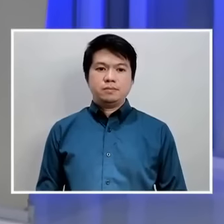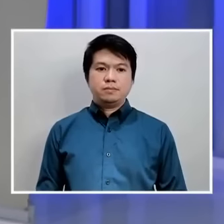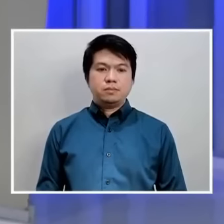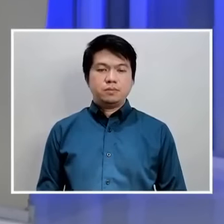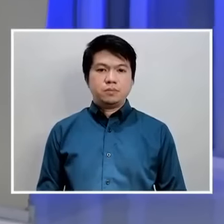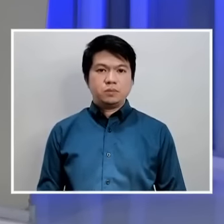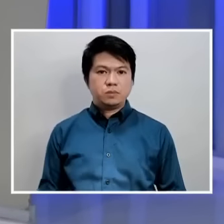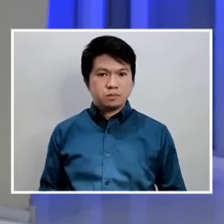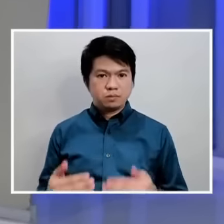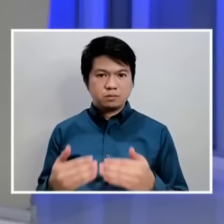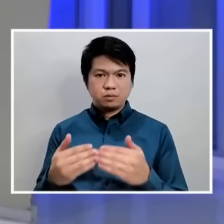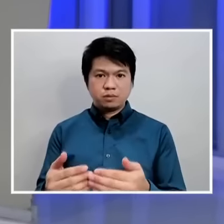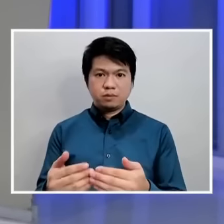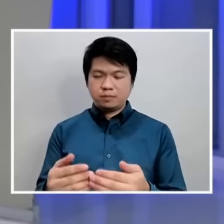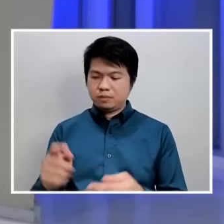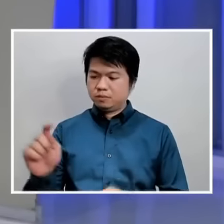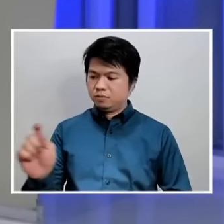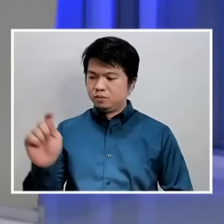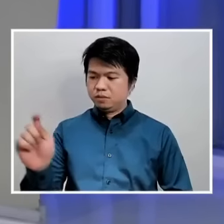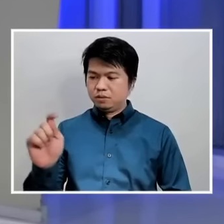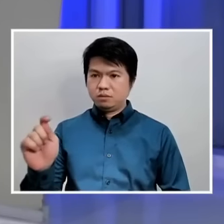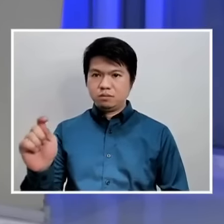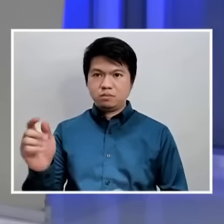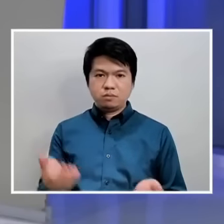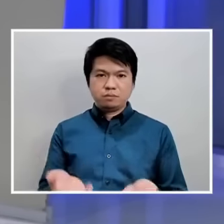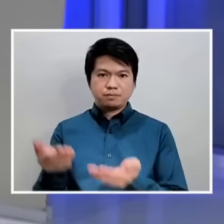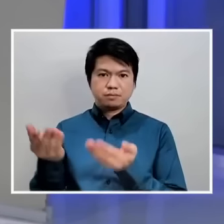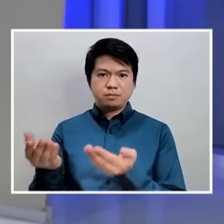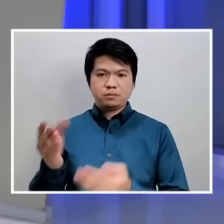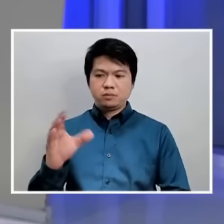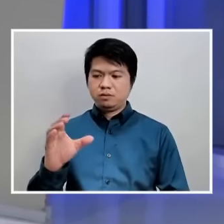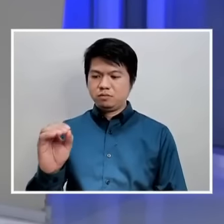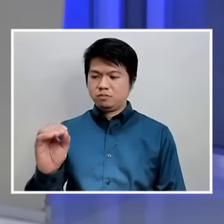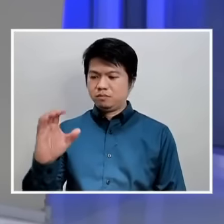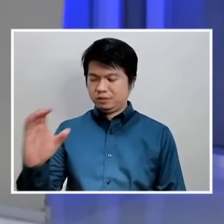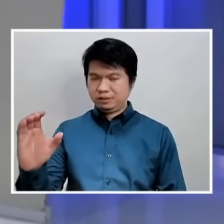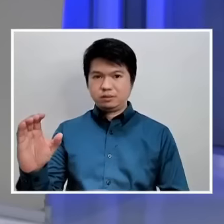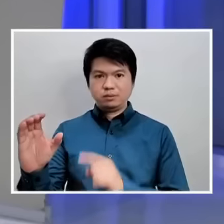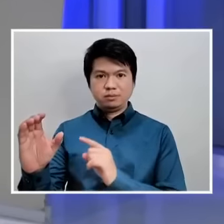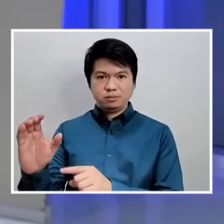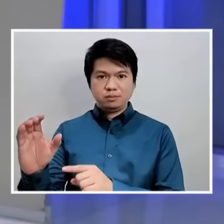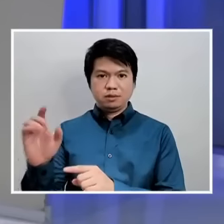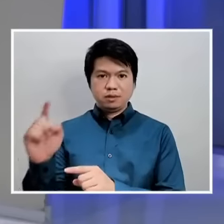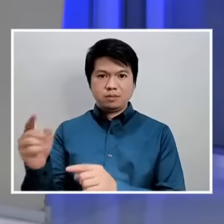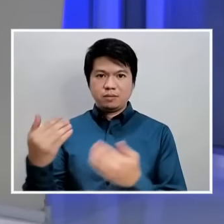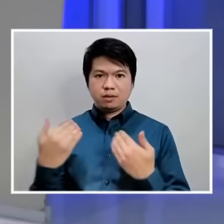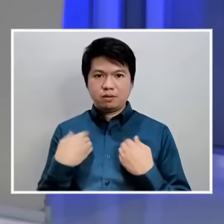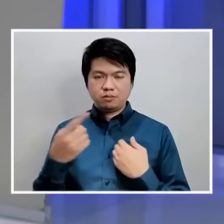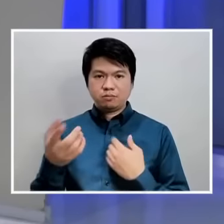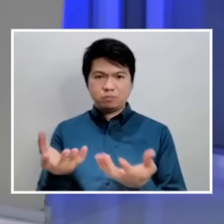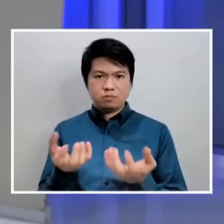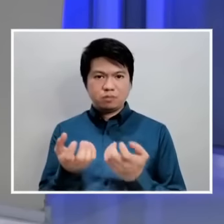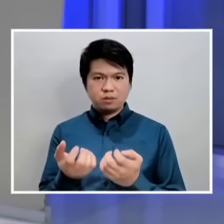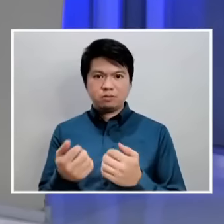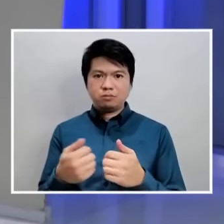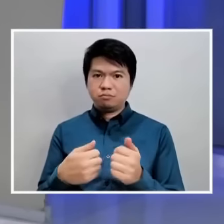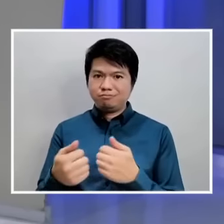Aarangkada na sa Martes ang paghahain ng Certificate of Candidacy o COC na mga naghahangad tumakbo sa